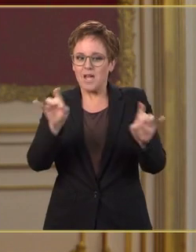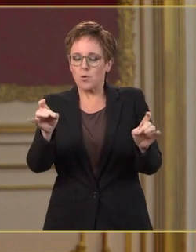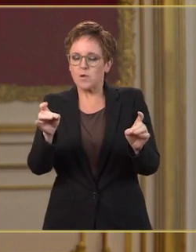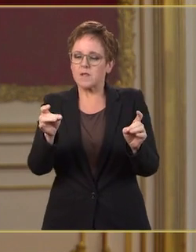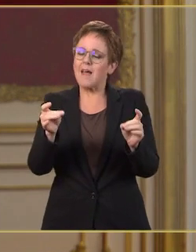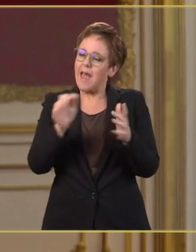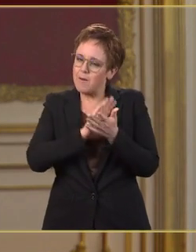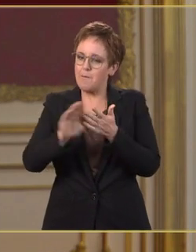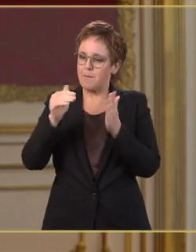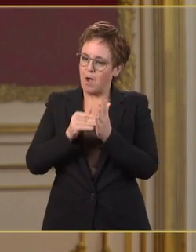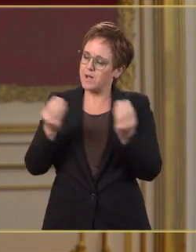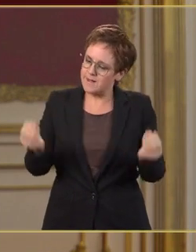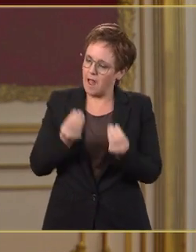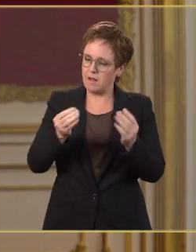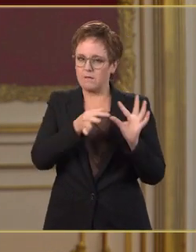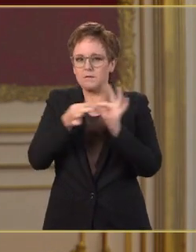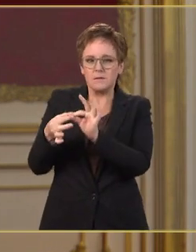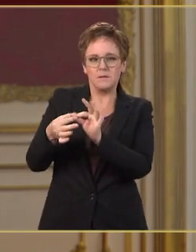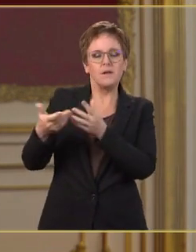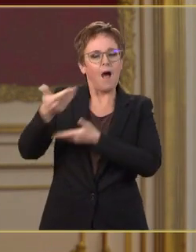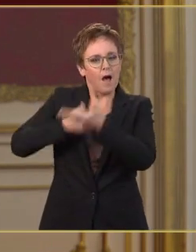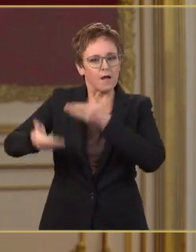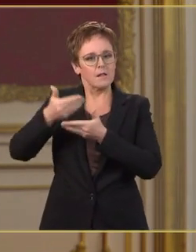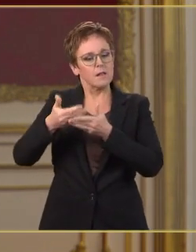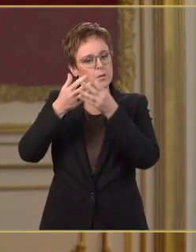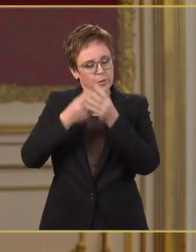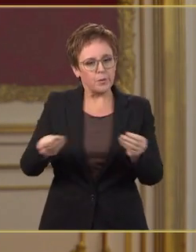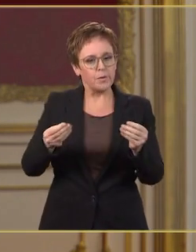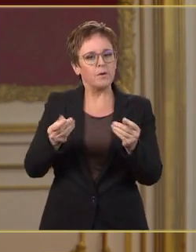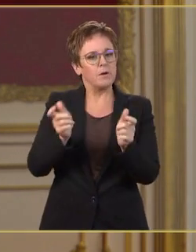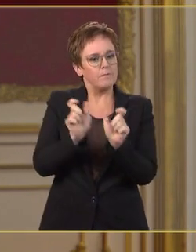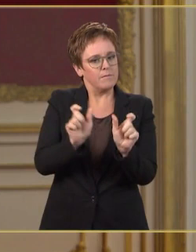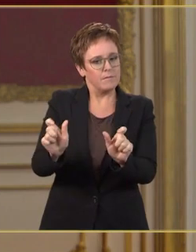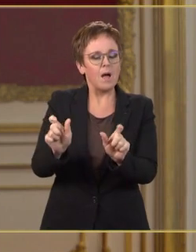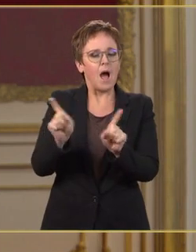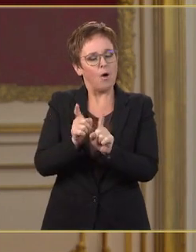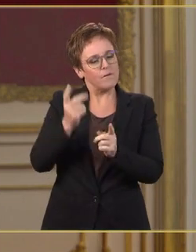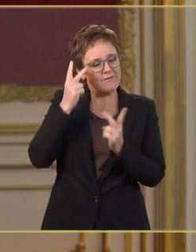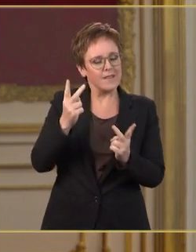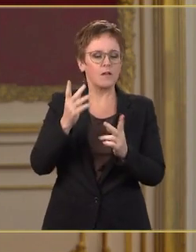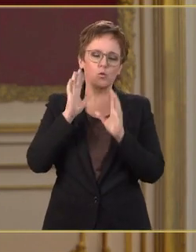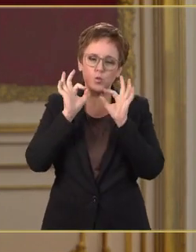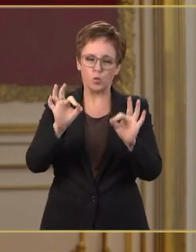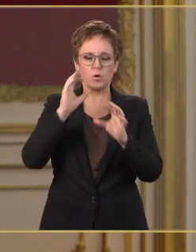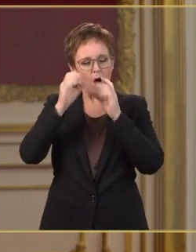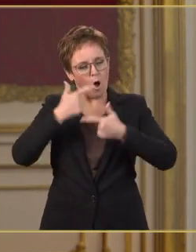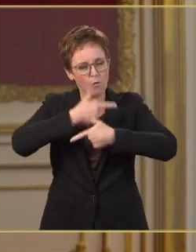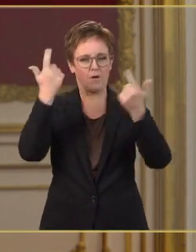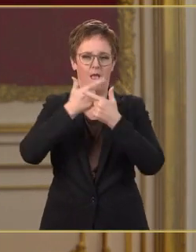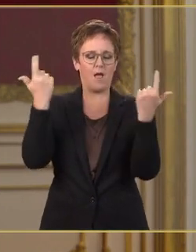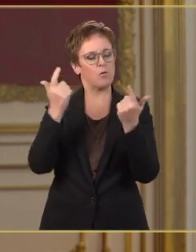fakten basierten handeln in den griff und mit rechtzeitiger verständlicher nachvollziehbare